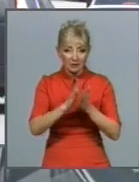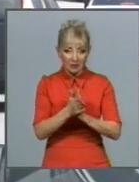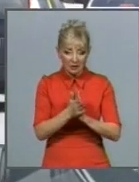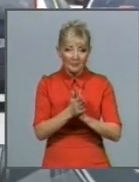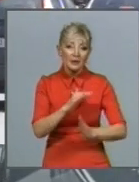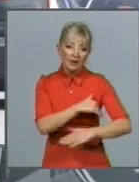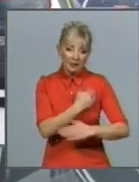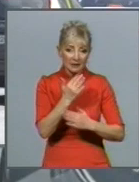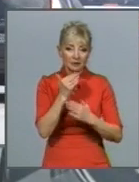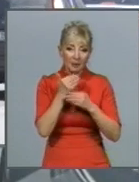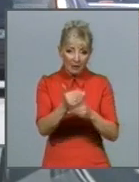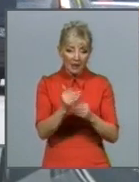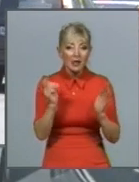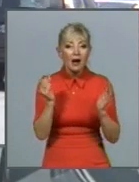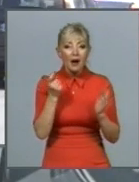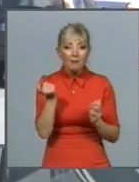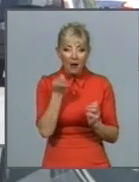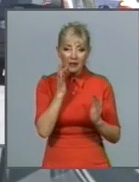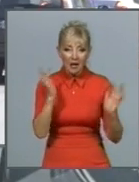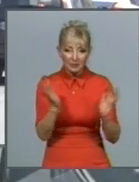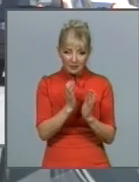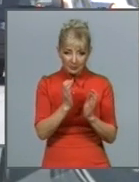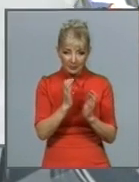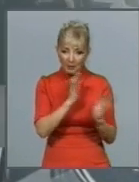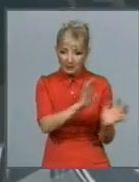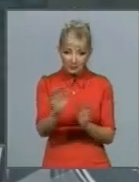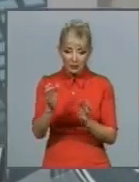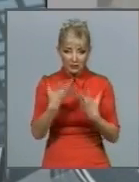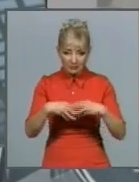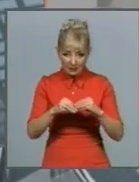допомагати малозабезпеченим сім'ям відкривати власний бізнес.